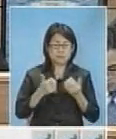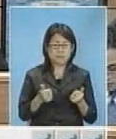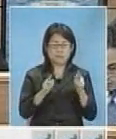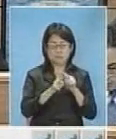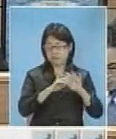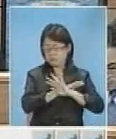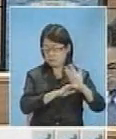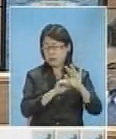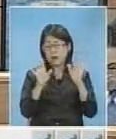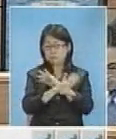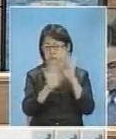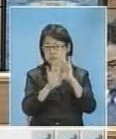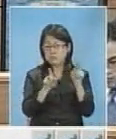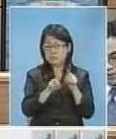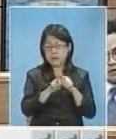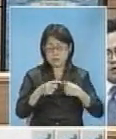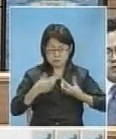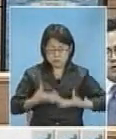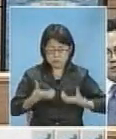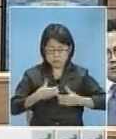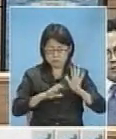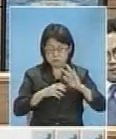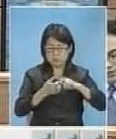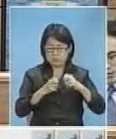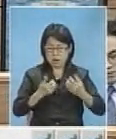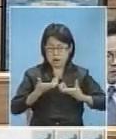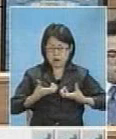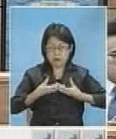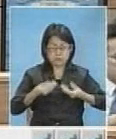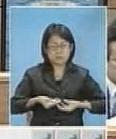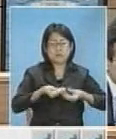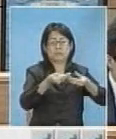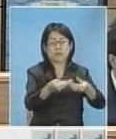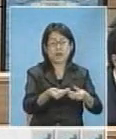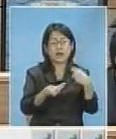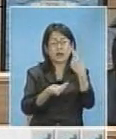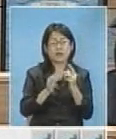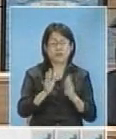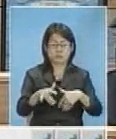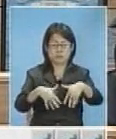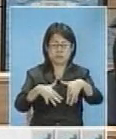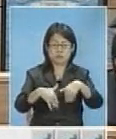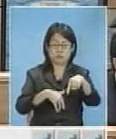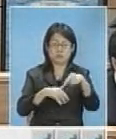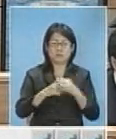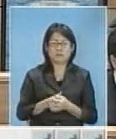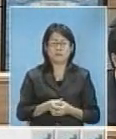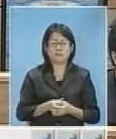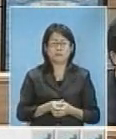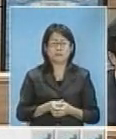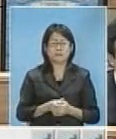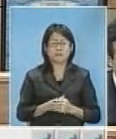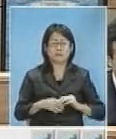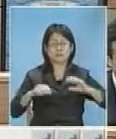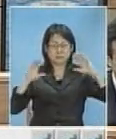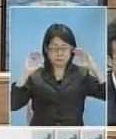ระออกไปจากตนเองไปสู่พี่น้องประชาชนโดยตรงรัฐบ